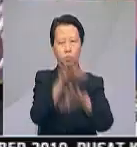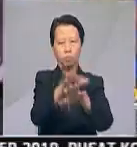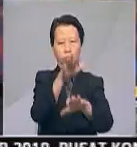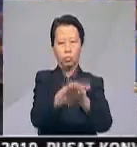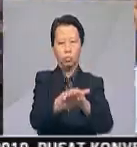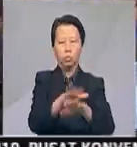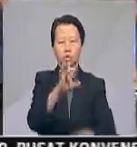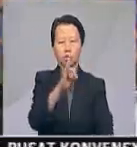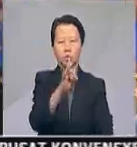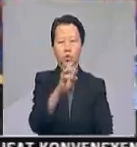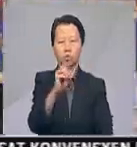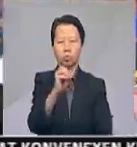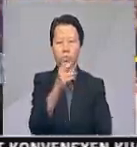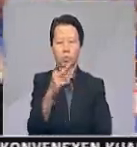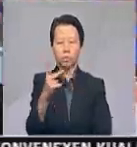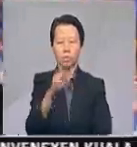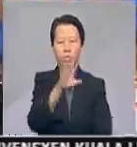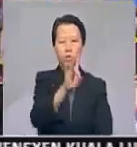lebih